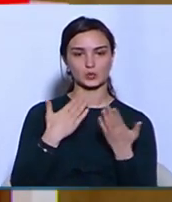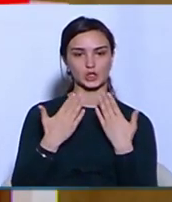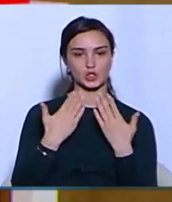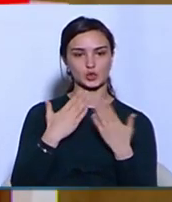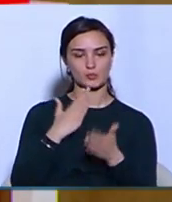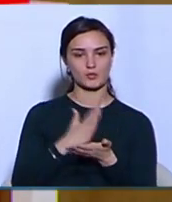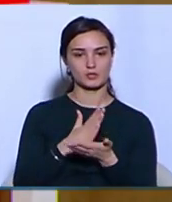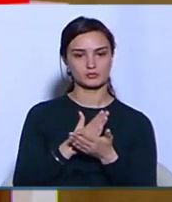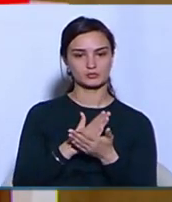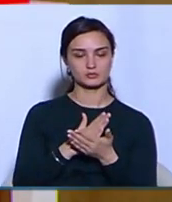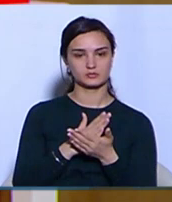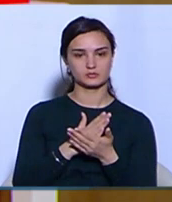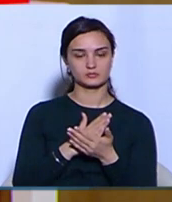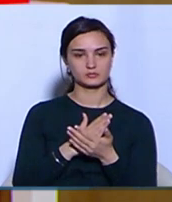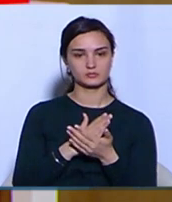ურთიერთობა